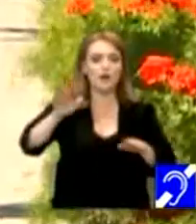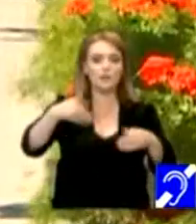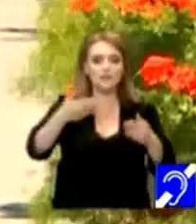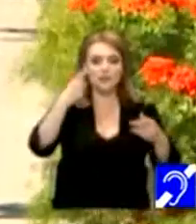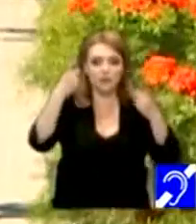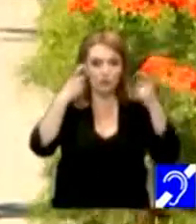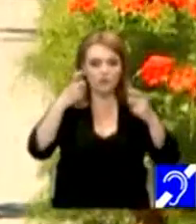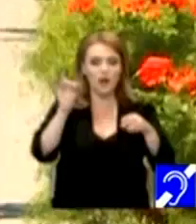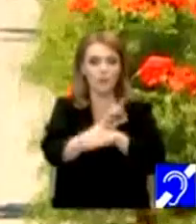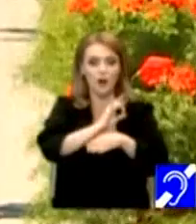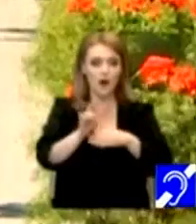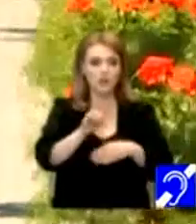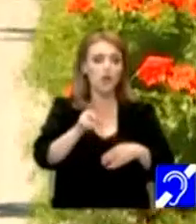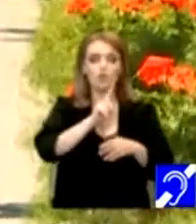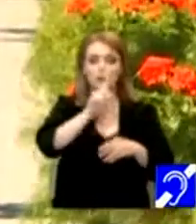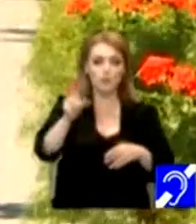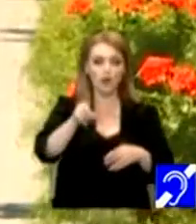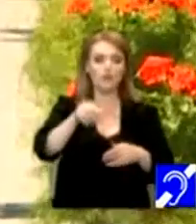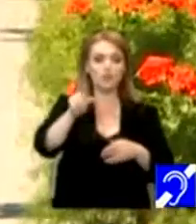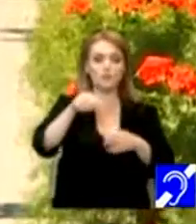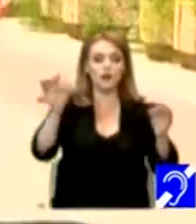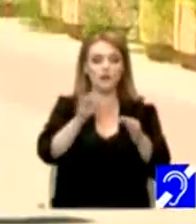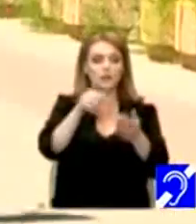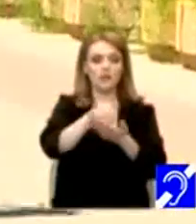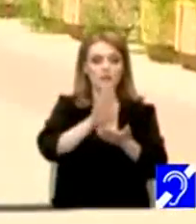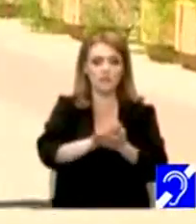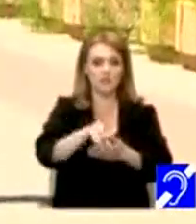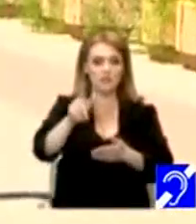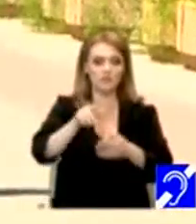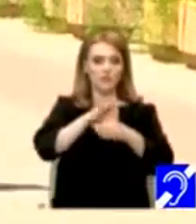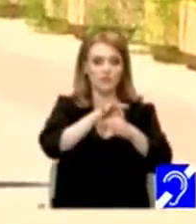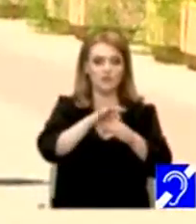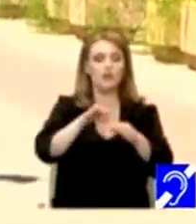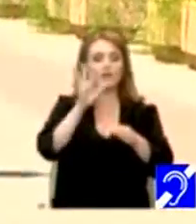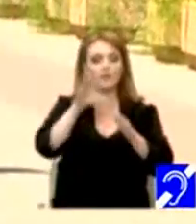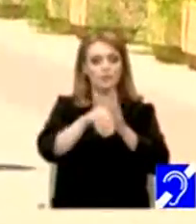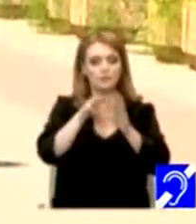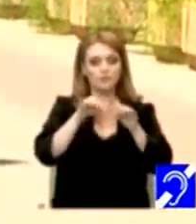prezentat informații eronate să nu mai poată fi înregistrate la scrutinele electorale.